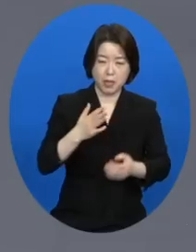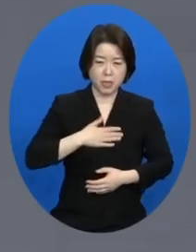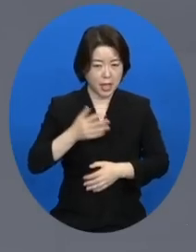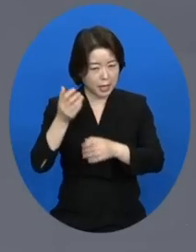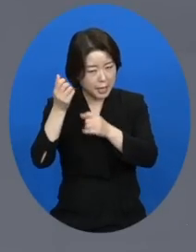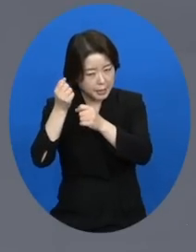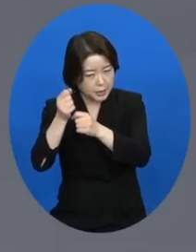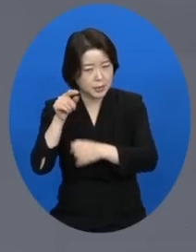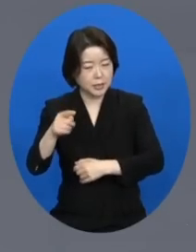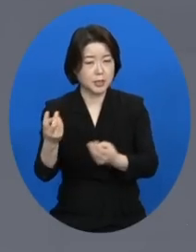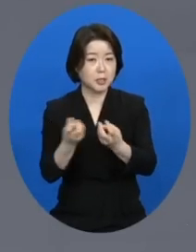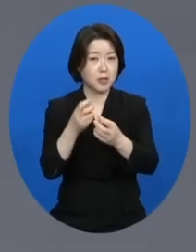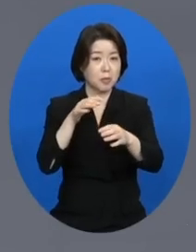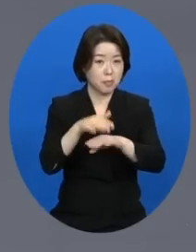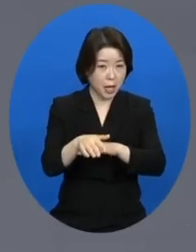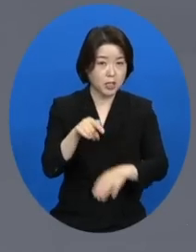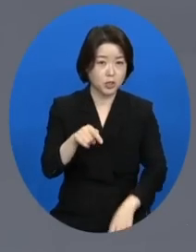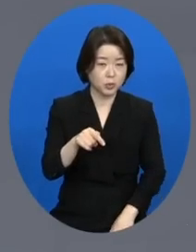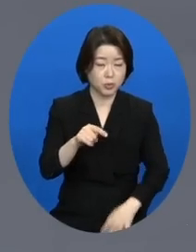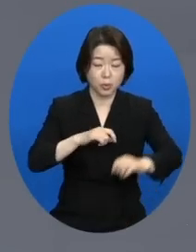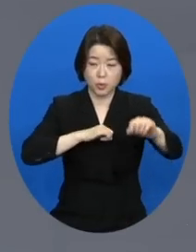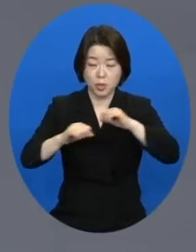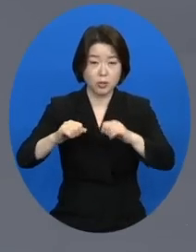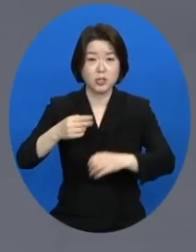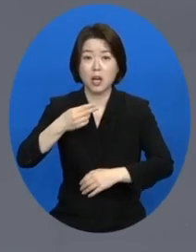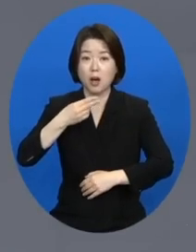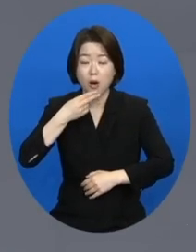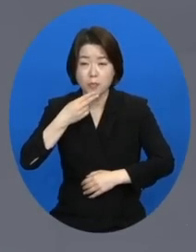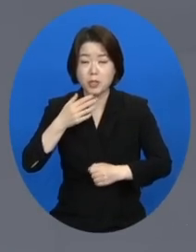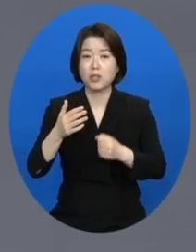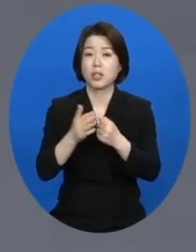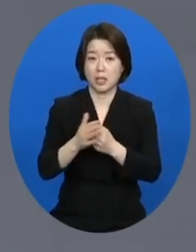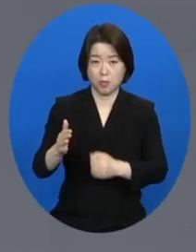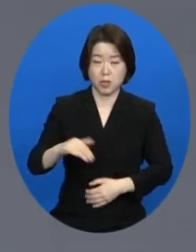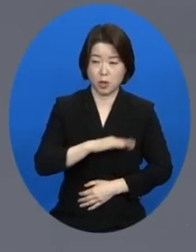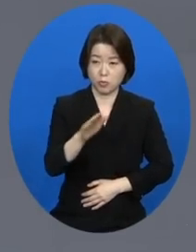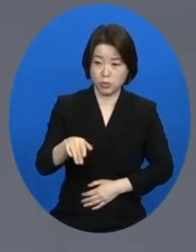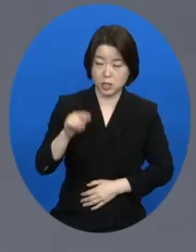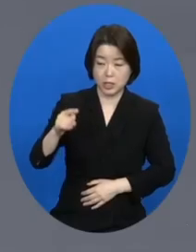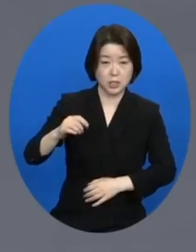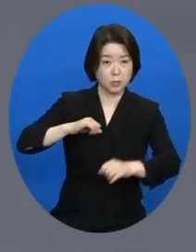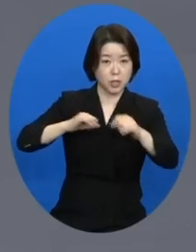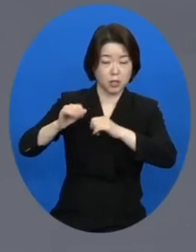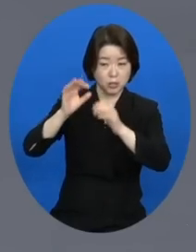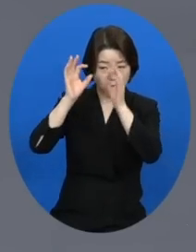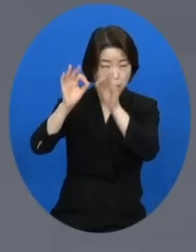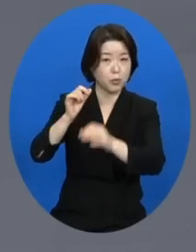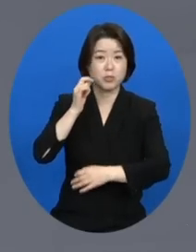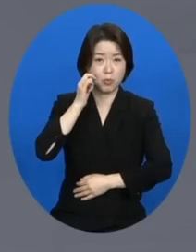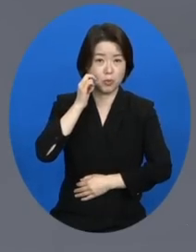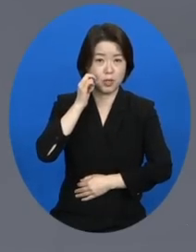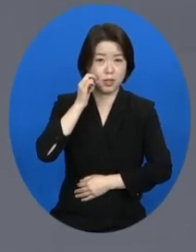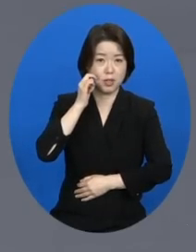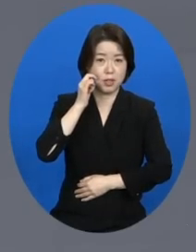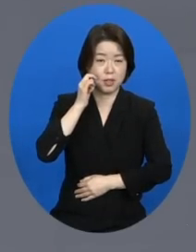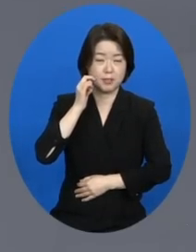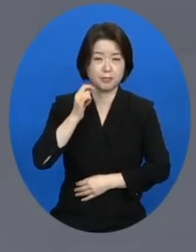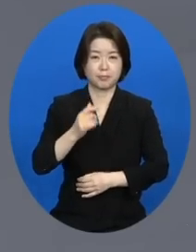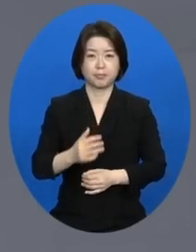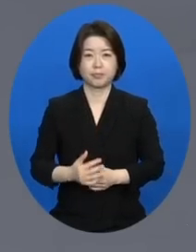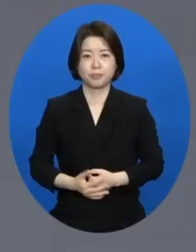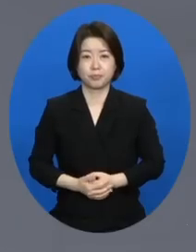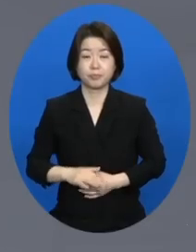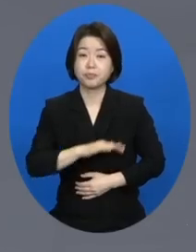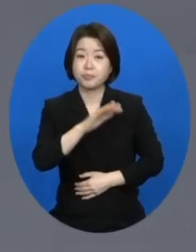기대하는 방식으로 역사하지 않기 때문에 우리는 그분의 역사를 보지 못하는 것입니다.